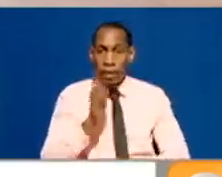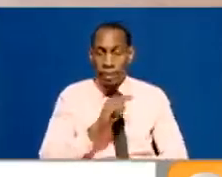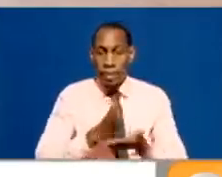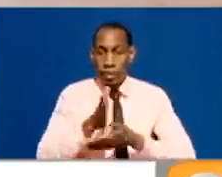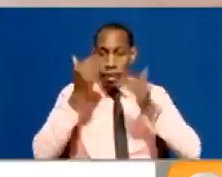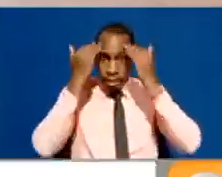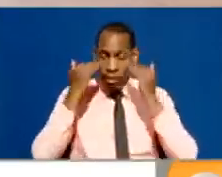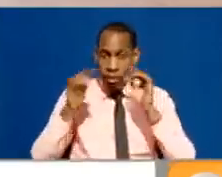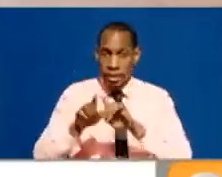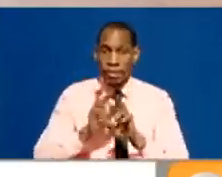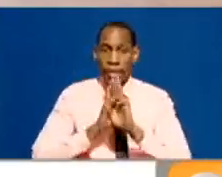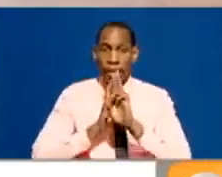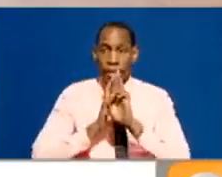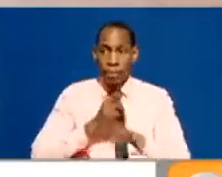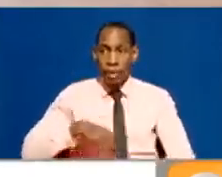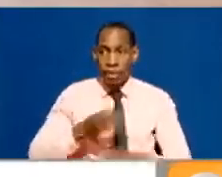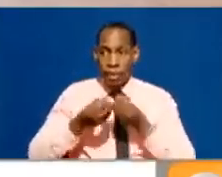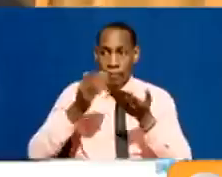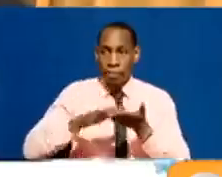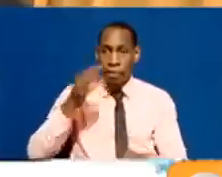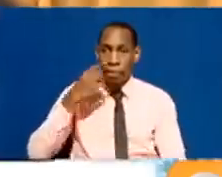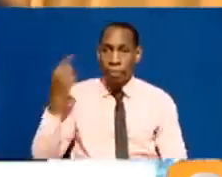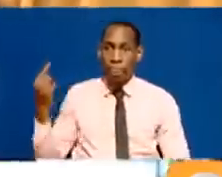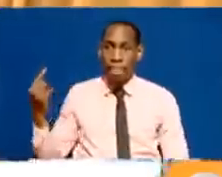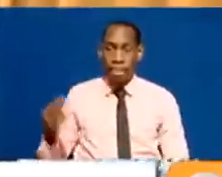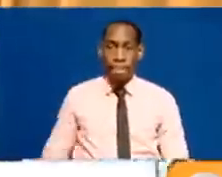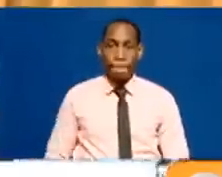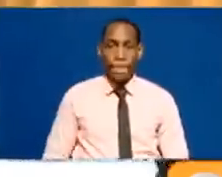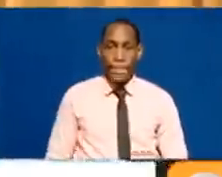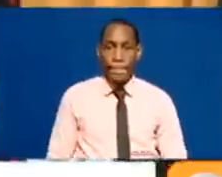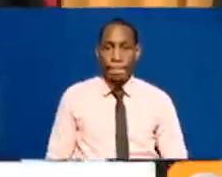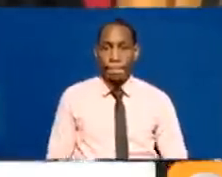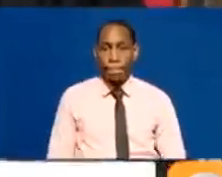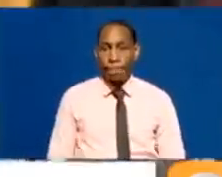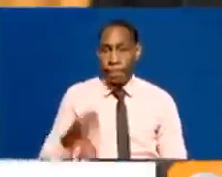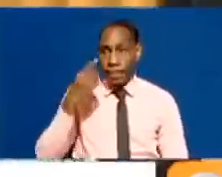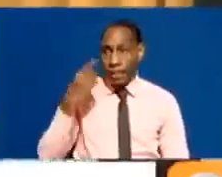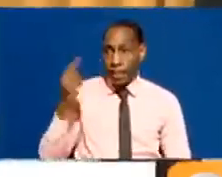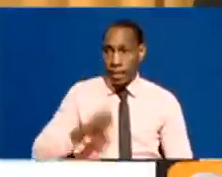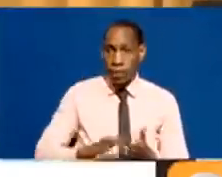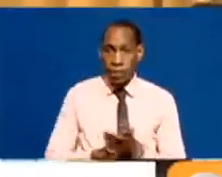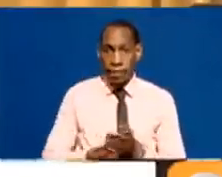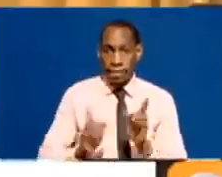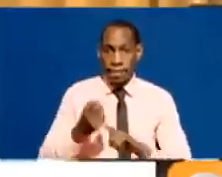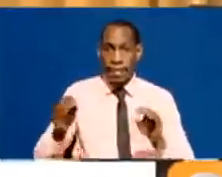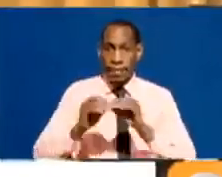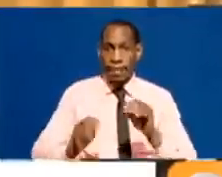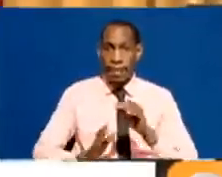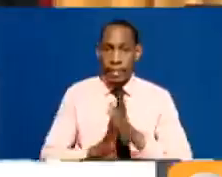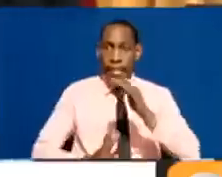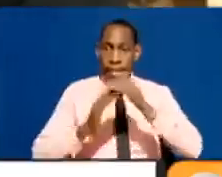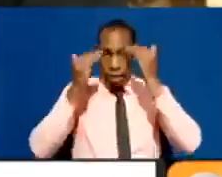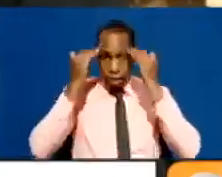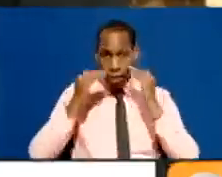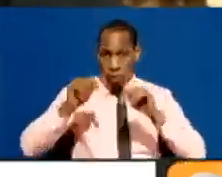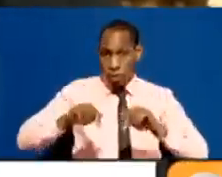mahakama hiyo. Gatete Njiroge anaarifu. Thank you very much. Ni katika mwanzo wa kikao cha mahakama ya upeo